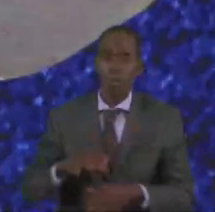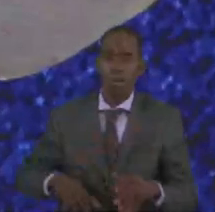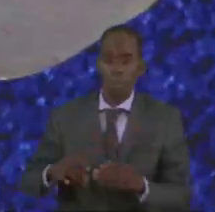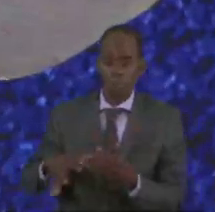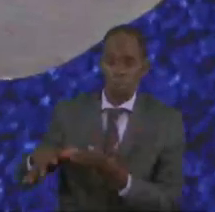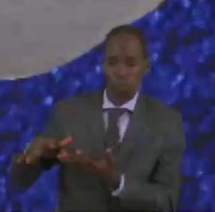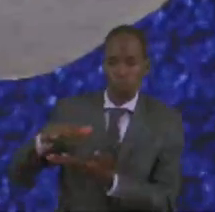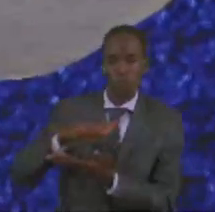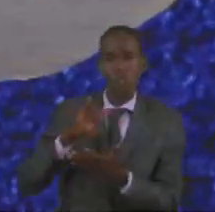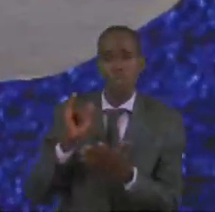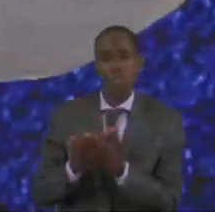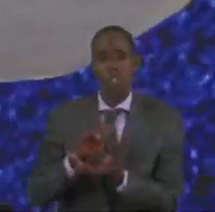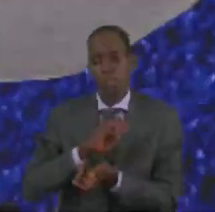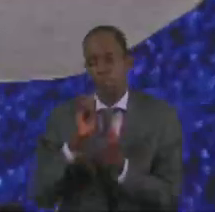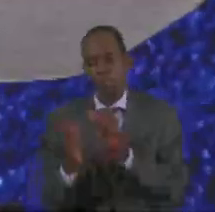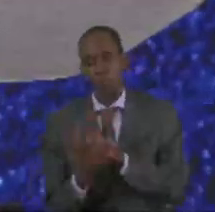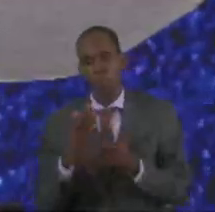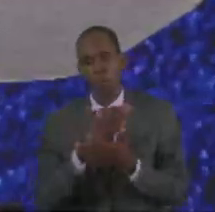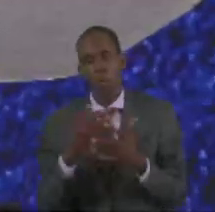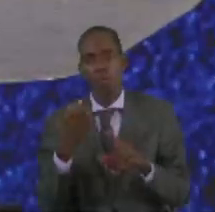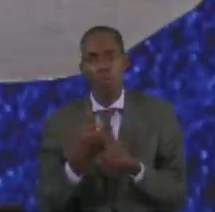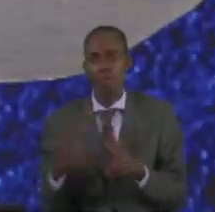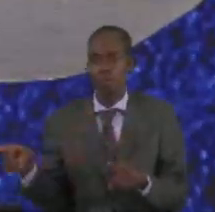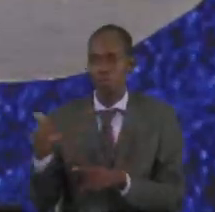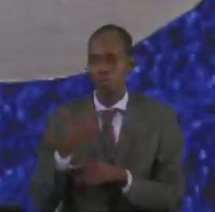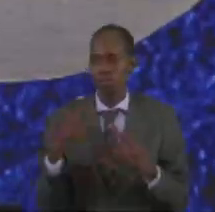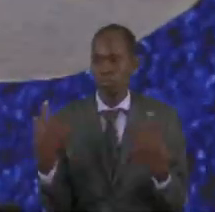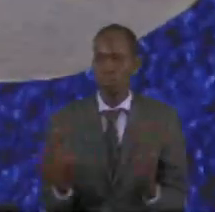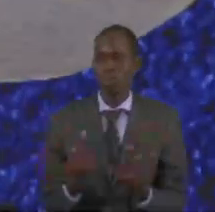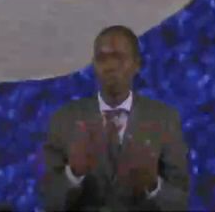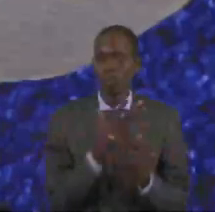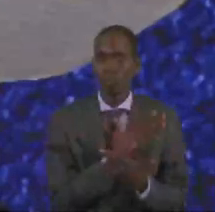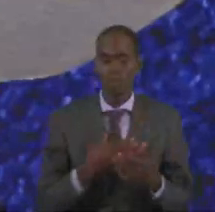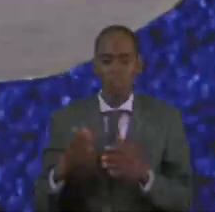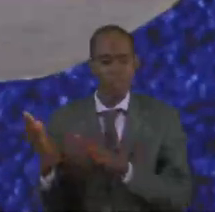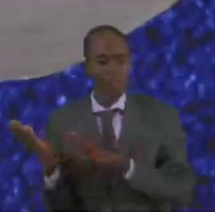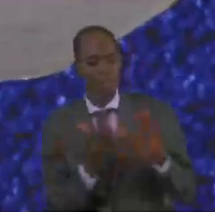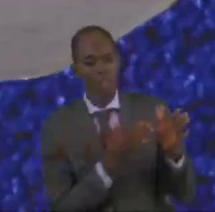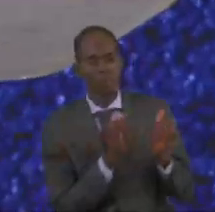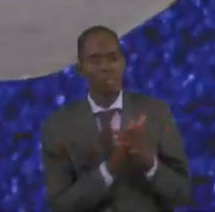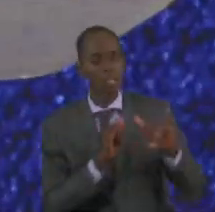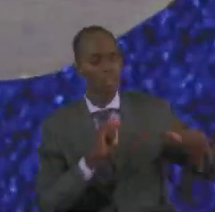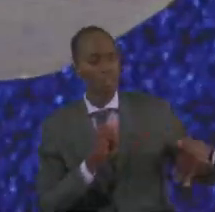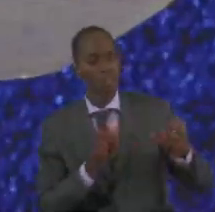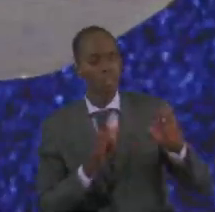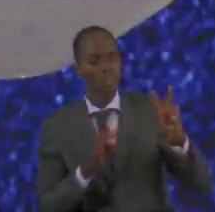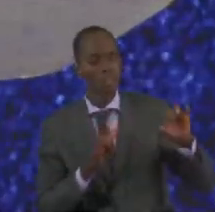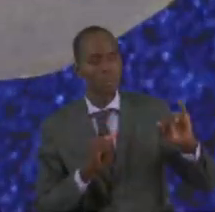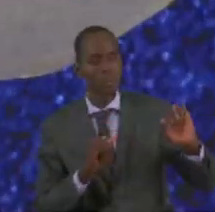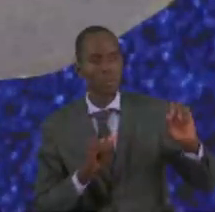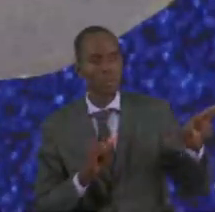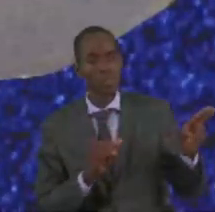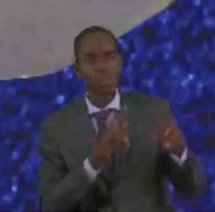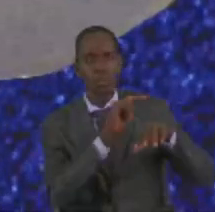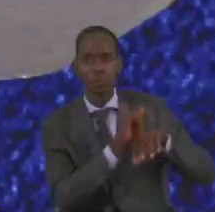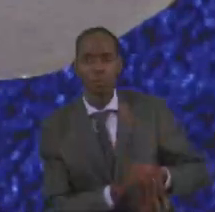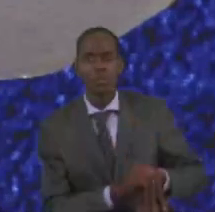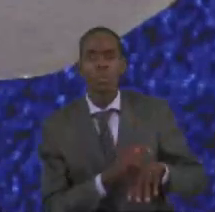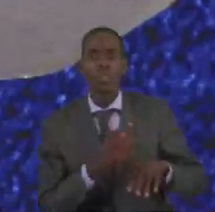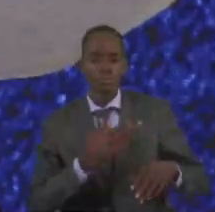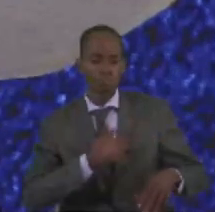suit Christ et les gens qui se détournent de leur péché et qui se détournent de la religion juive et qui